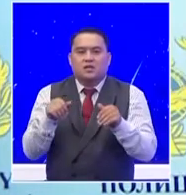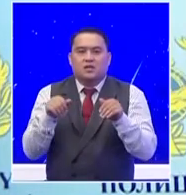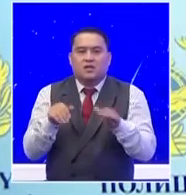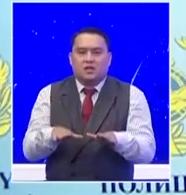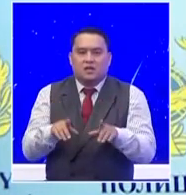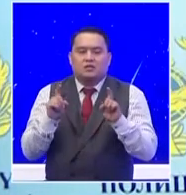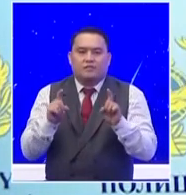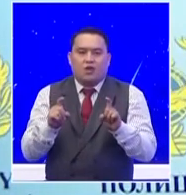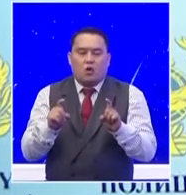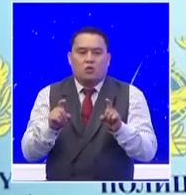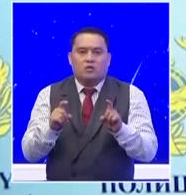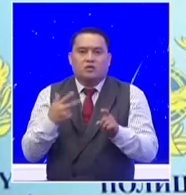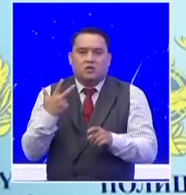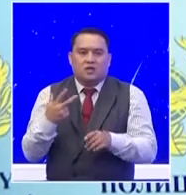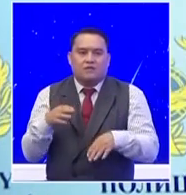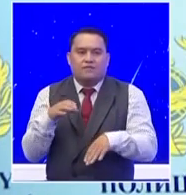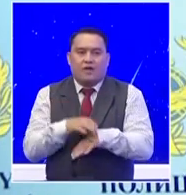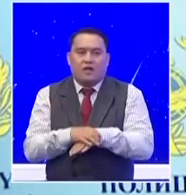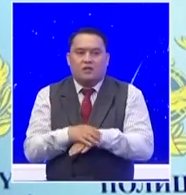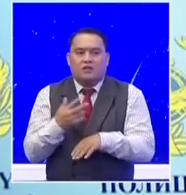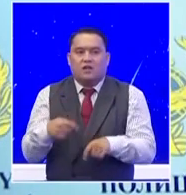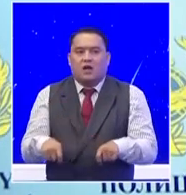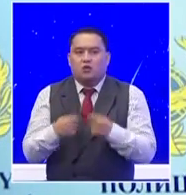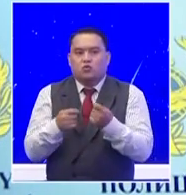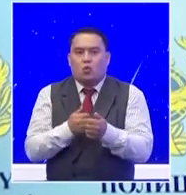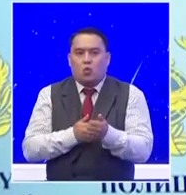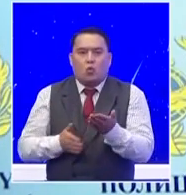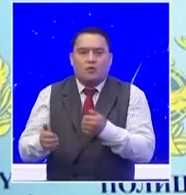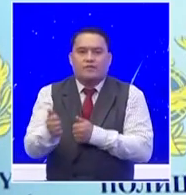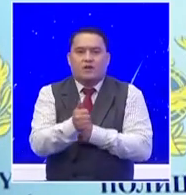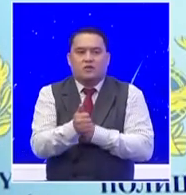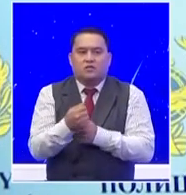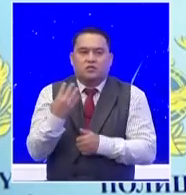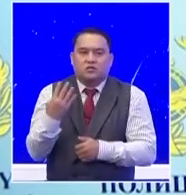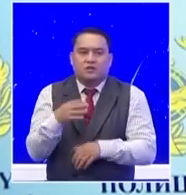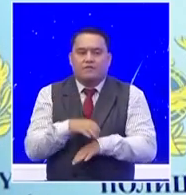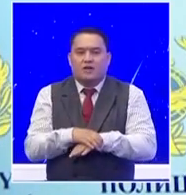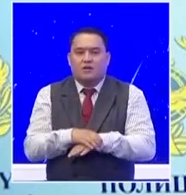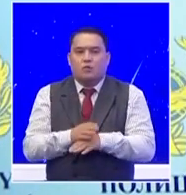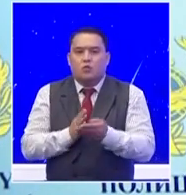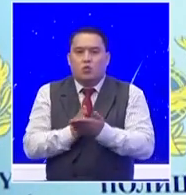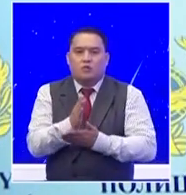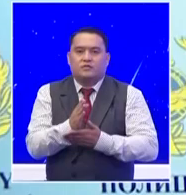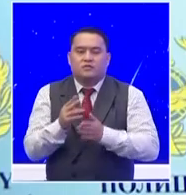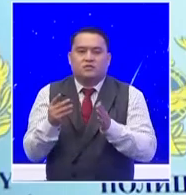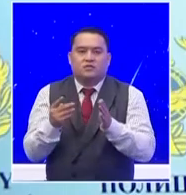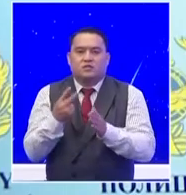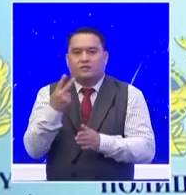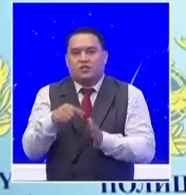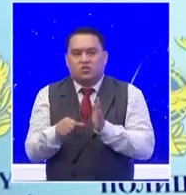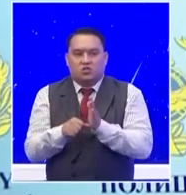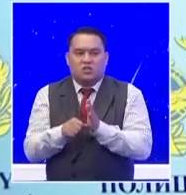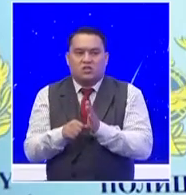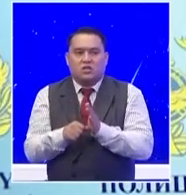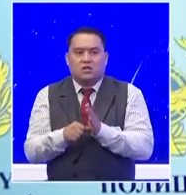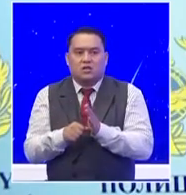регистрационных номерных знаков – 3 факта. Нарушение правил обгона и маневрирования – 4 факта. И выезд на полосу встречного движения – 26 фактов.